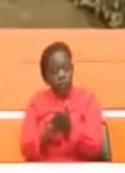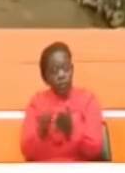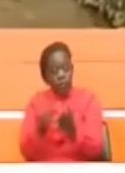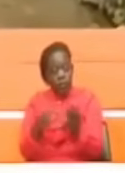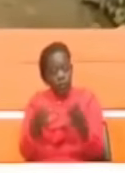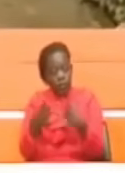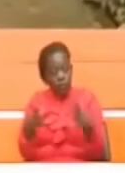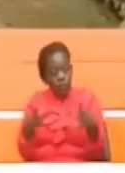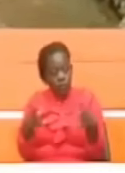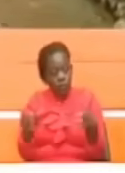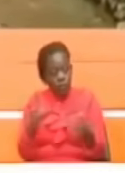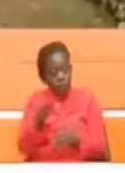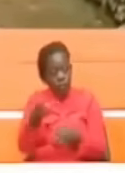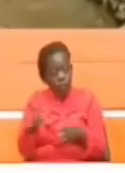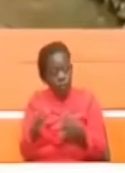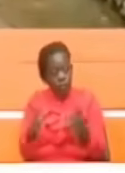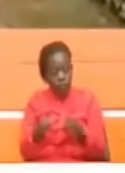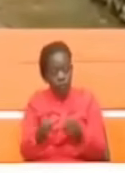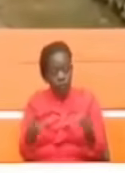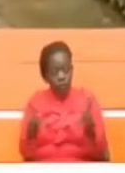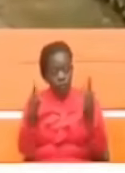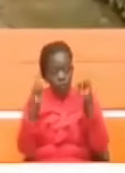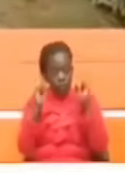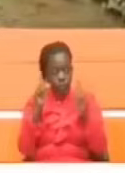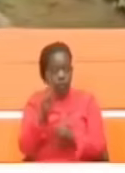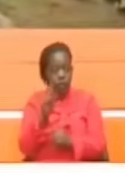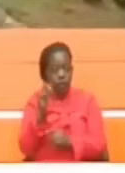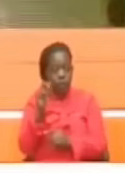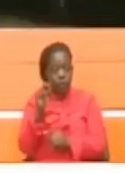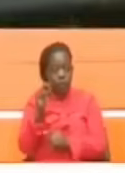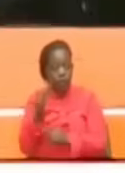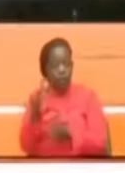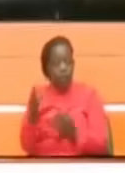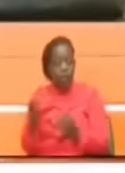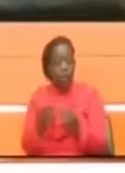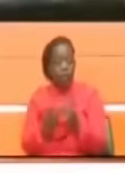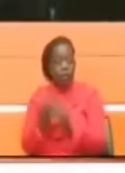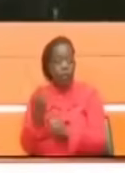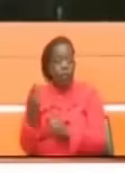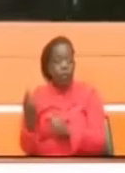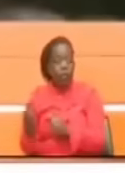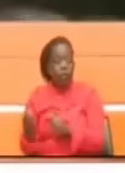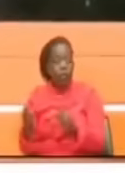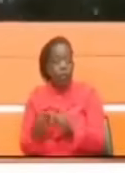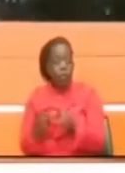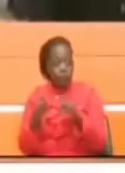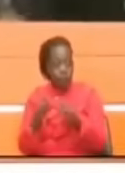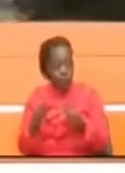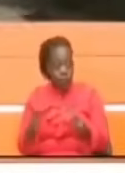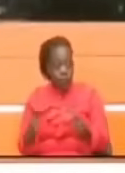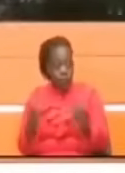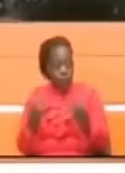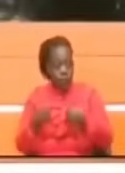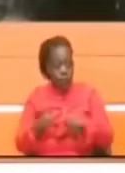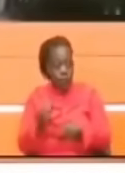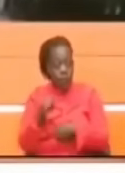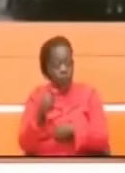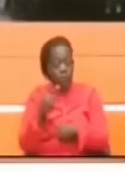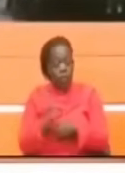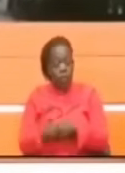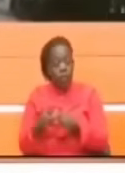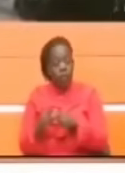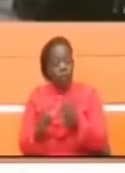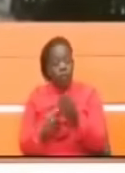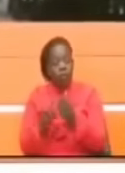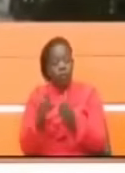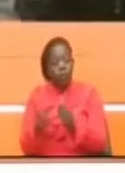babulidde wetuli makerere kavule onyanga kumisa banda Kampala nga banyikiza okulonyeza ku bibunwa ku mulundi guno bakwesa na